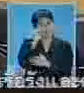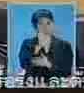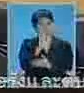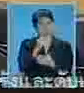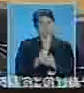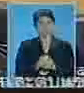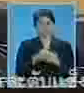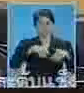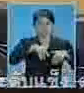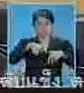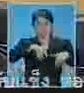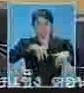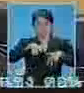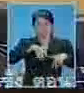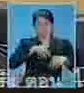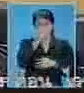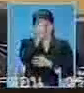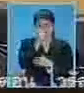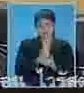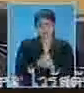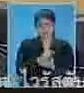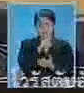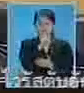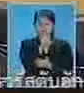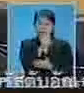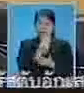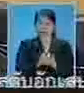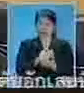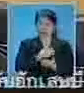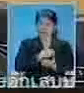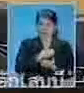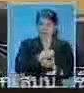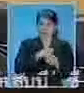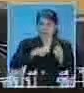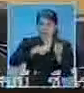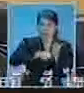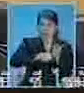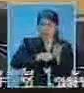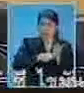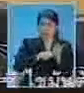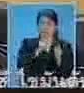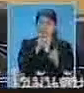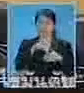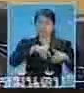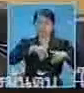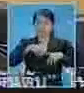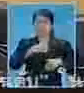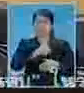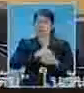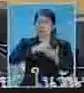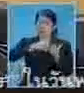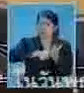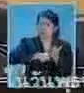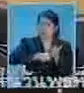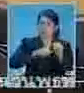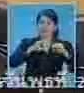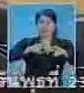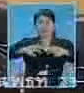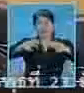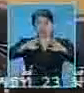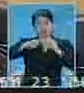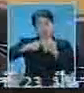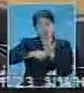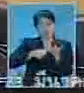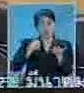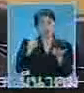เลยครับว่าเขาเนี่ยอยากที่จะเป็นหนี้ด้วยตัวเขาเองหรือเขาอยากจะให้รัฐบาลเป็นหนี้แทนเขาไม่ต้